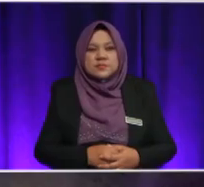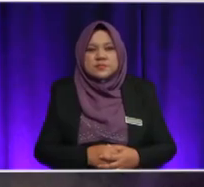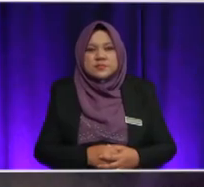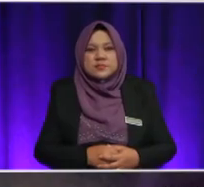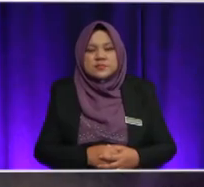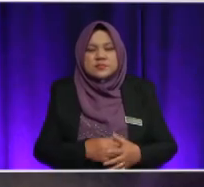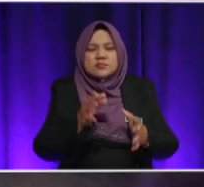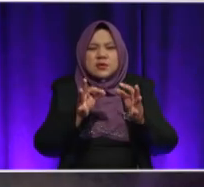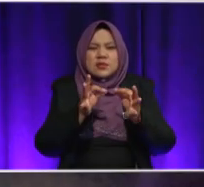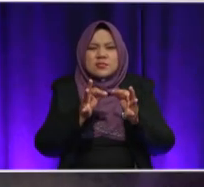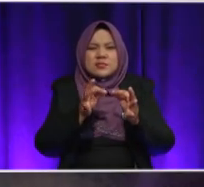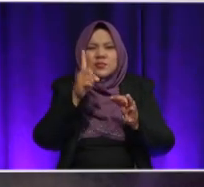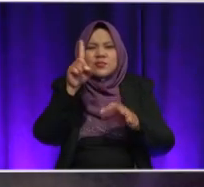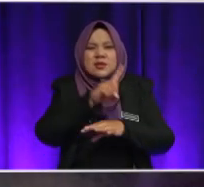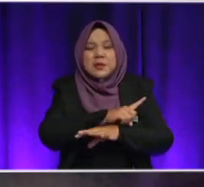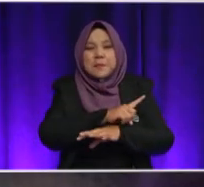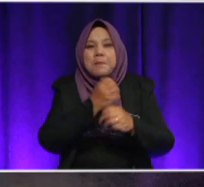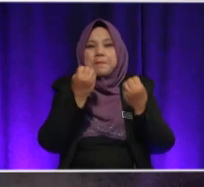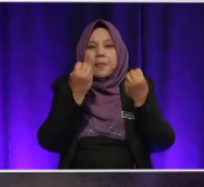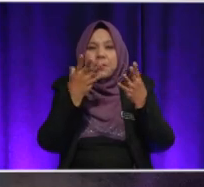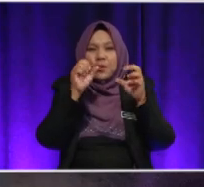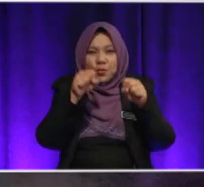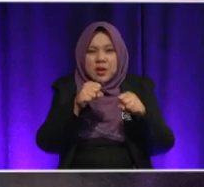makan sehari berapa